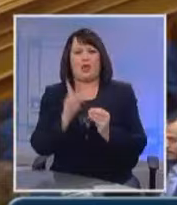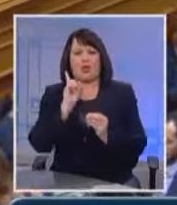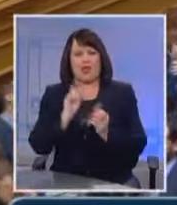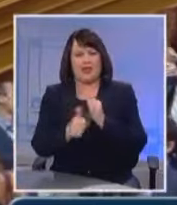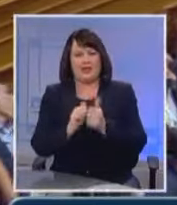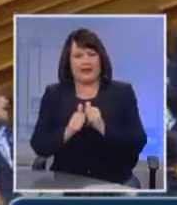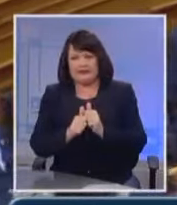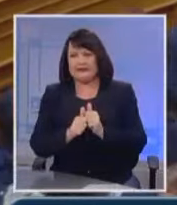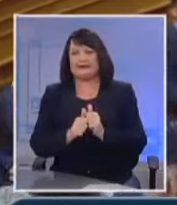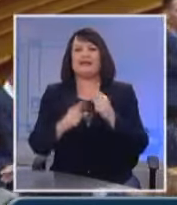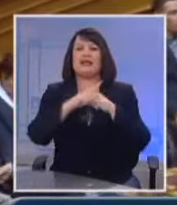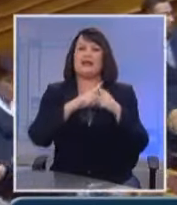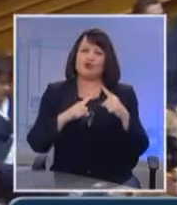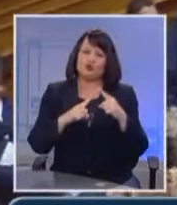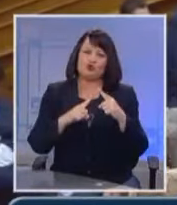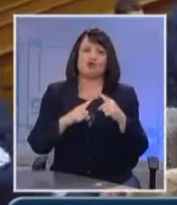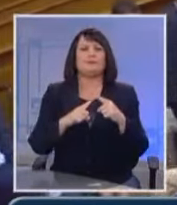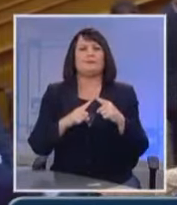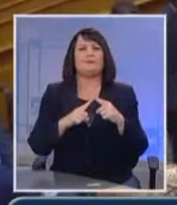ο αθλητής χρυσός